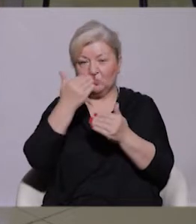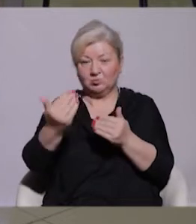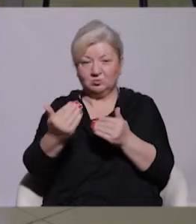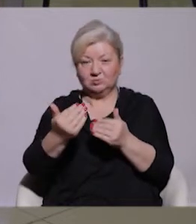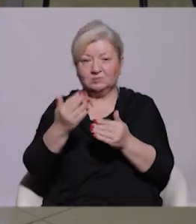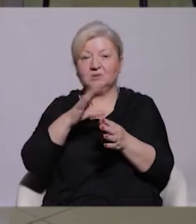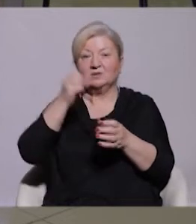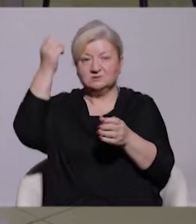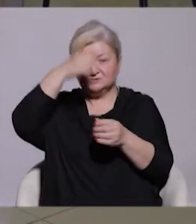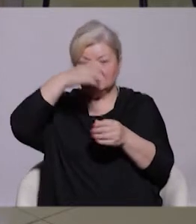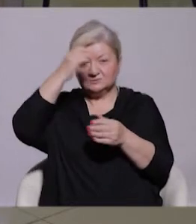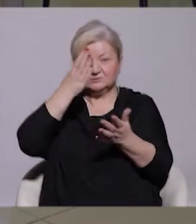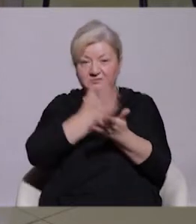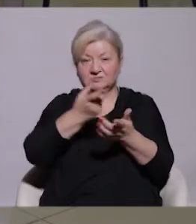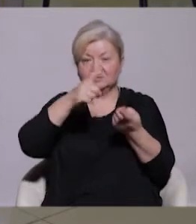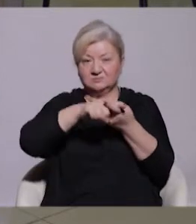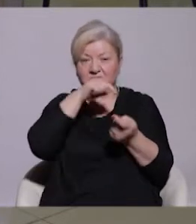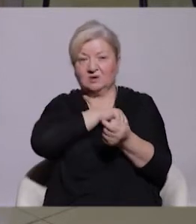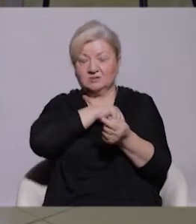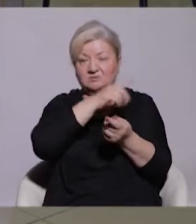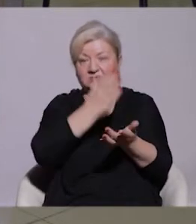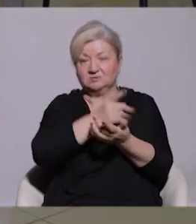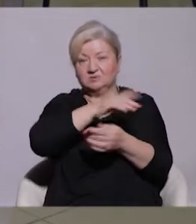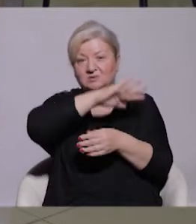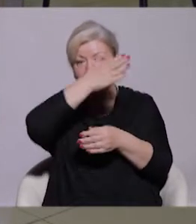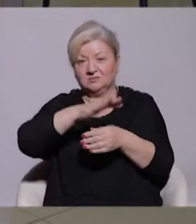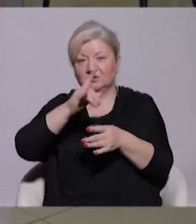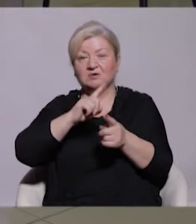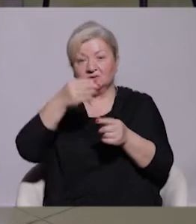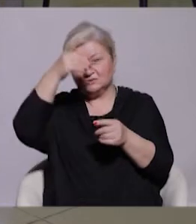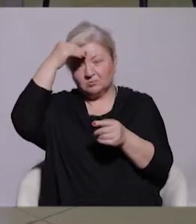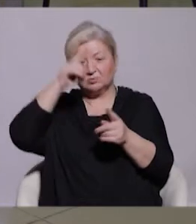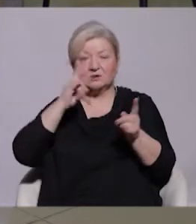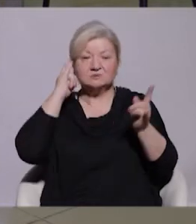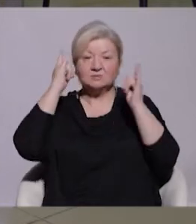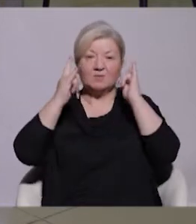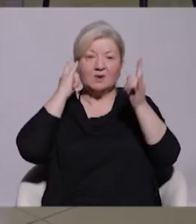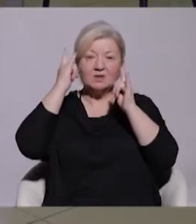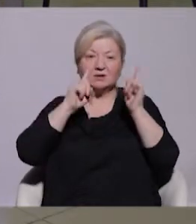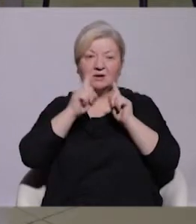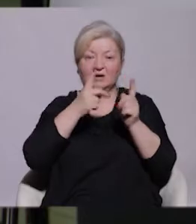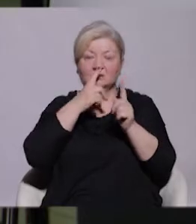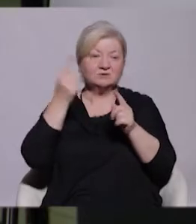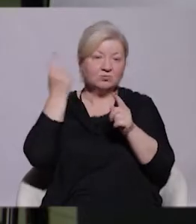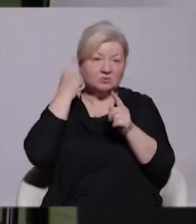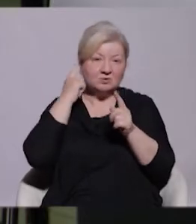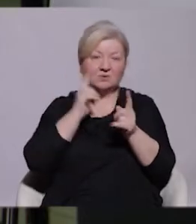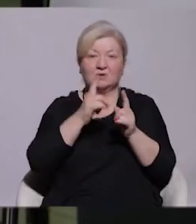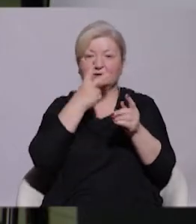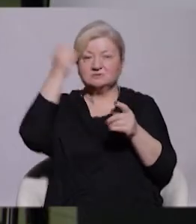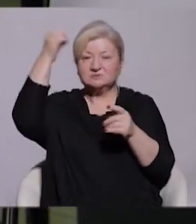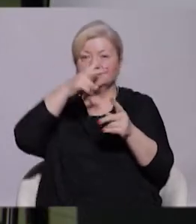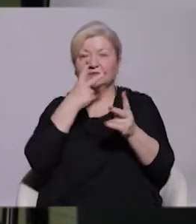სინათლესაც ახასიათებს ტალღური ბუნება. და ეხლა წარმოიდგინეთ, ბგერა, რაც ჩვენ გვესმის, სინათლე, რასაც ჩვენ ვხედავთ, თურმე